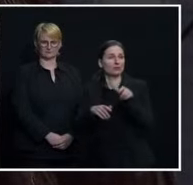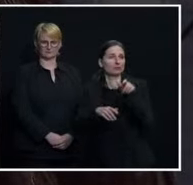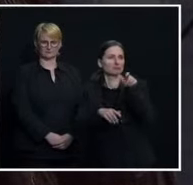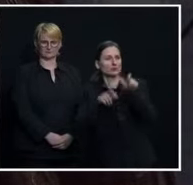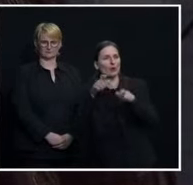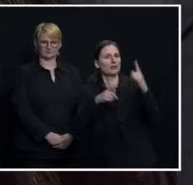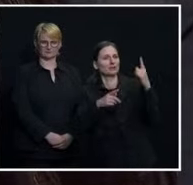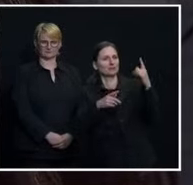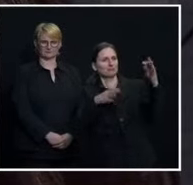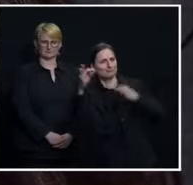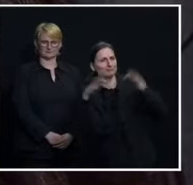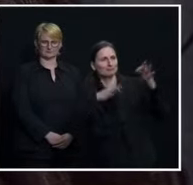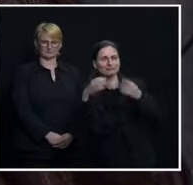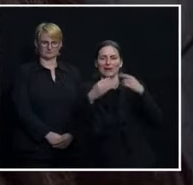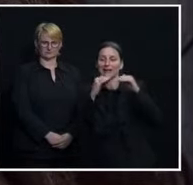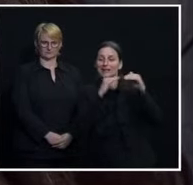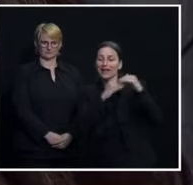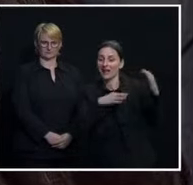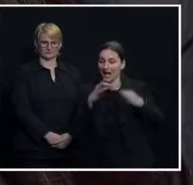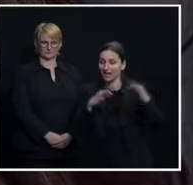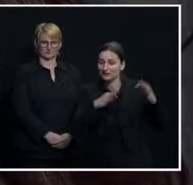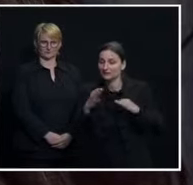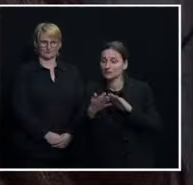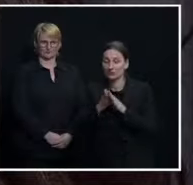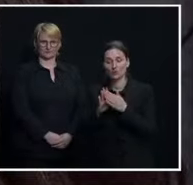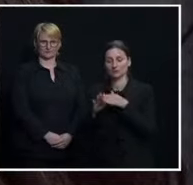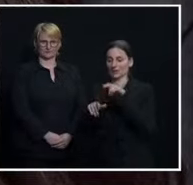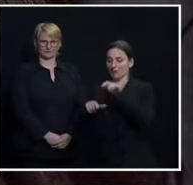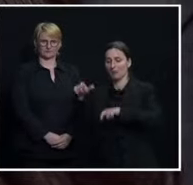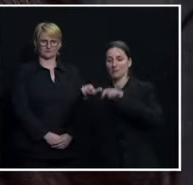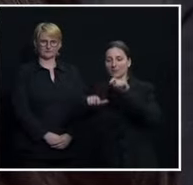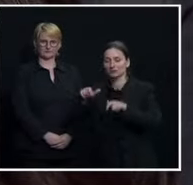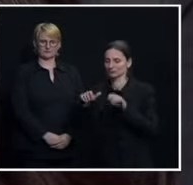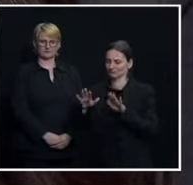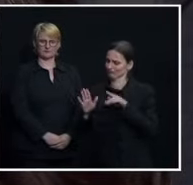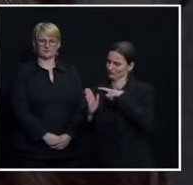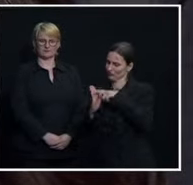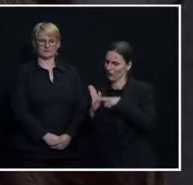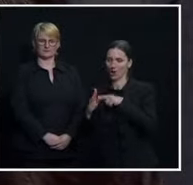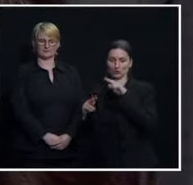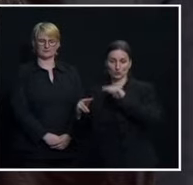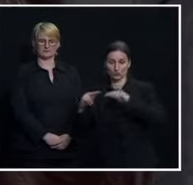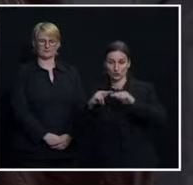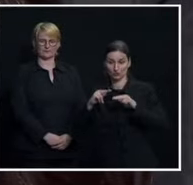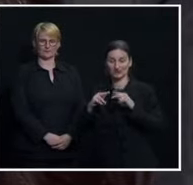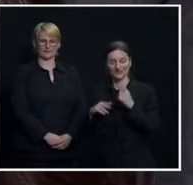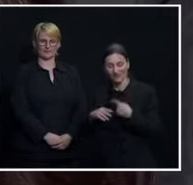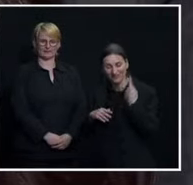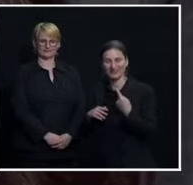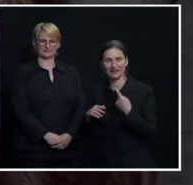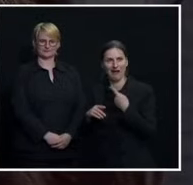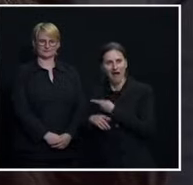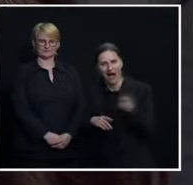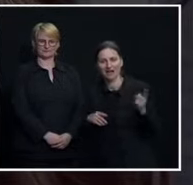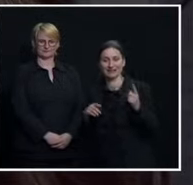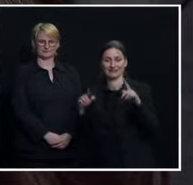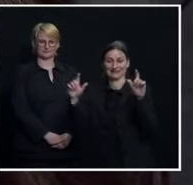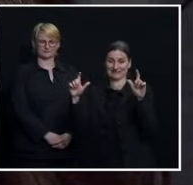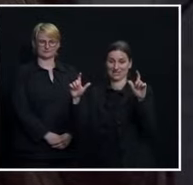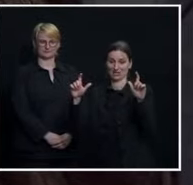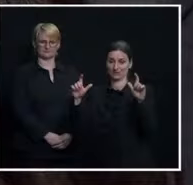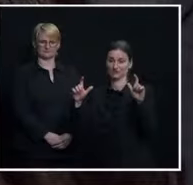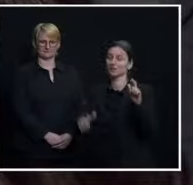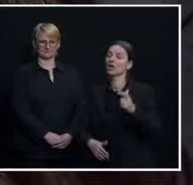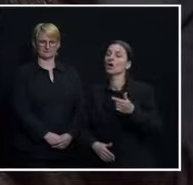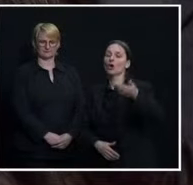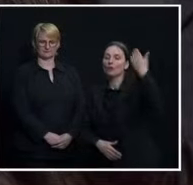aus anderen Ländern, für Menschen, die ganz unterschiedliche Voraussetzungen haben. Wir alle sind diese Gesellschaft. Und was wir früher hatten, ist eine